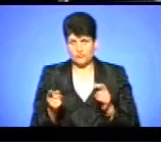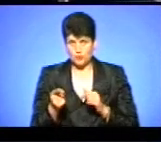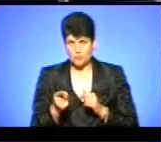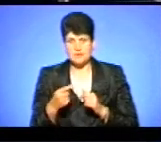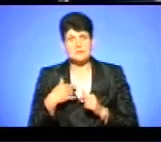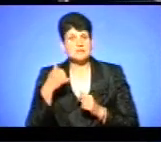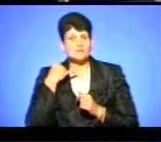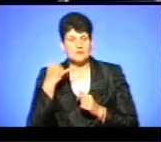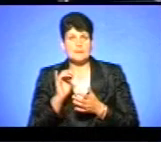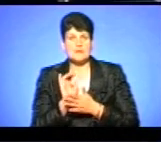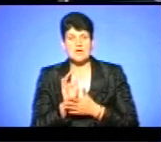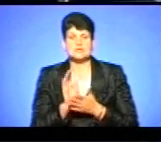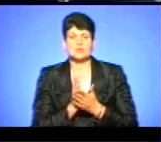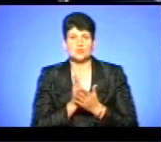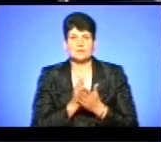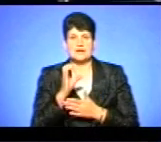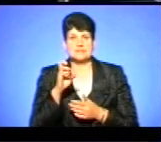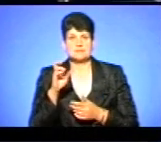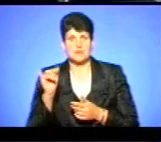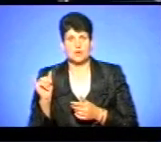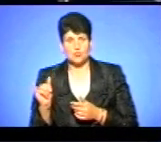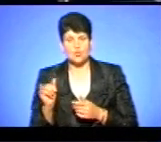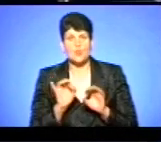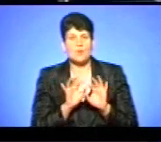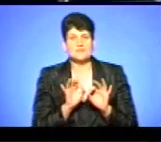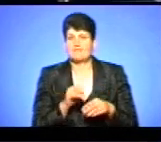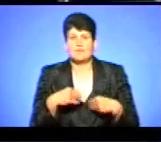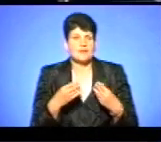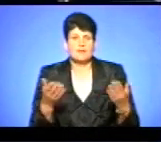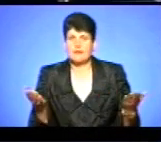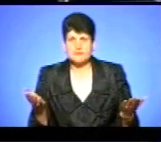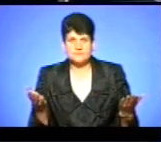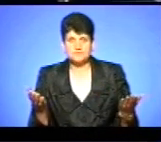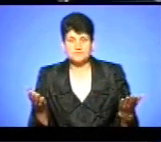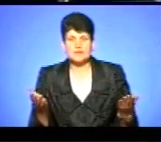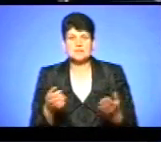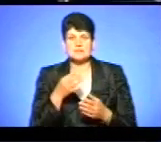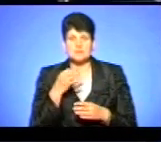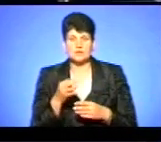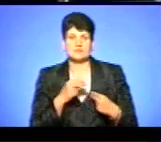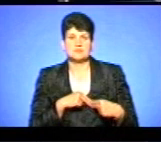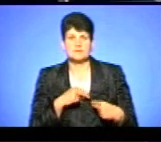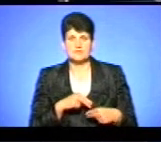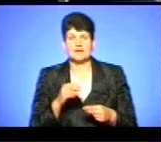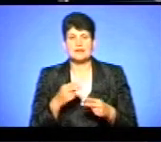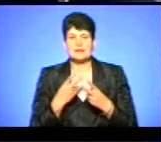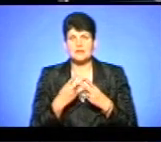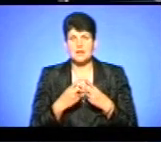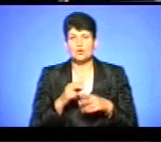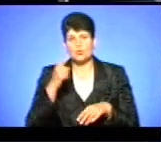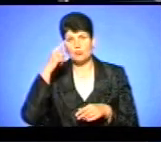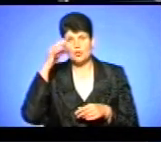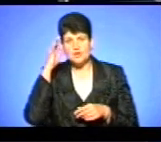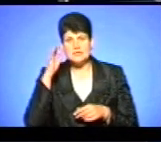місцеві прес-служби СБУ, поліції, прокуратури, коментарів нам не надали. Зазначу, співробітники відділу кримінальної поліції та